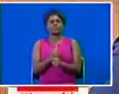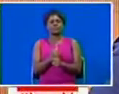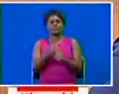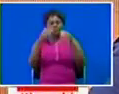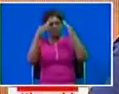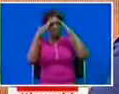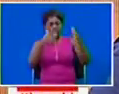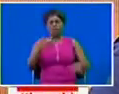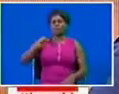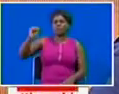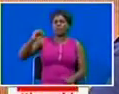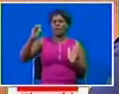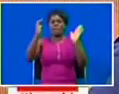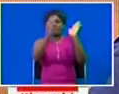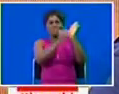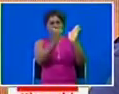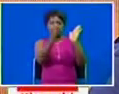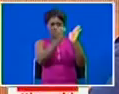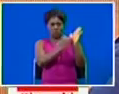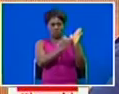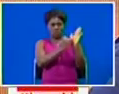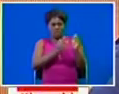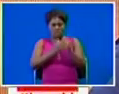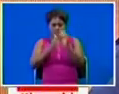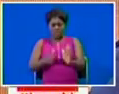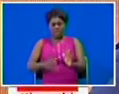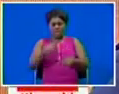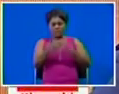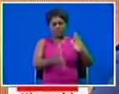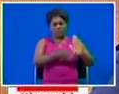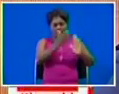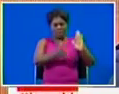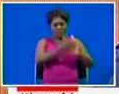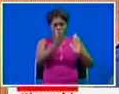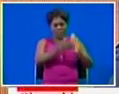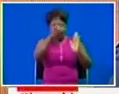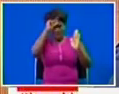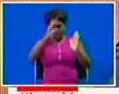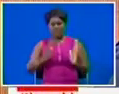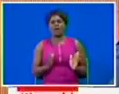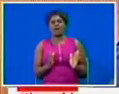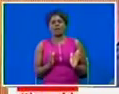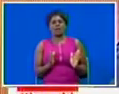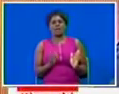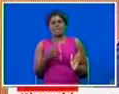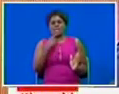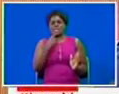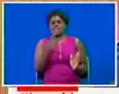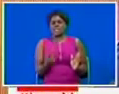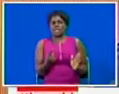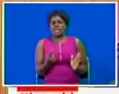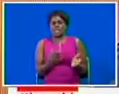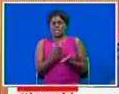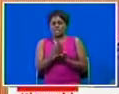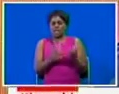Tuangazie siasa za Machakos sasa, ambapo kiongozi wa chama cha maendeleo chapchap gavana wa Machakos Daktari Alfred Mutua amedai kuwa baadhi ya